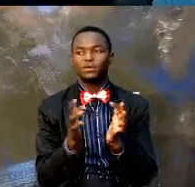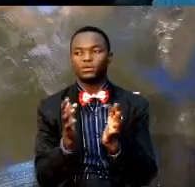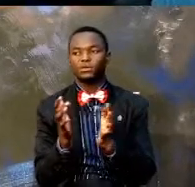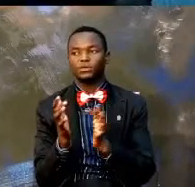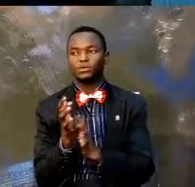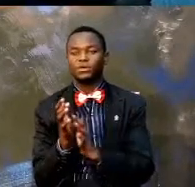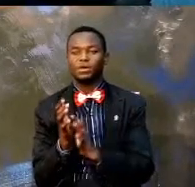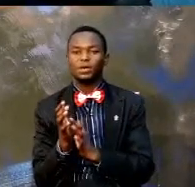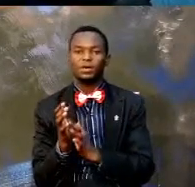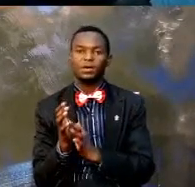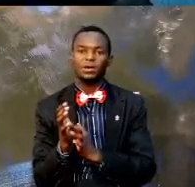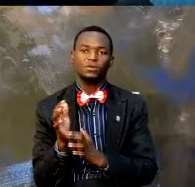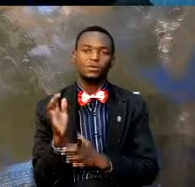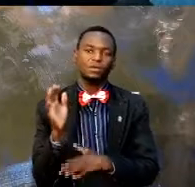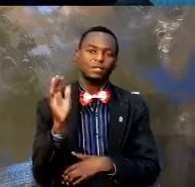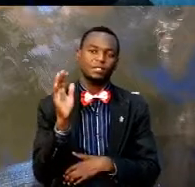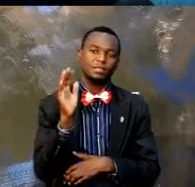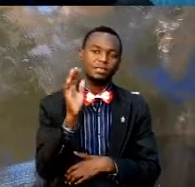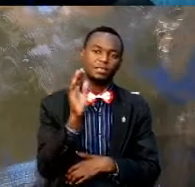Yesu